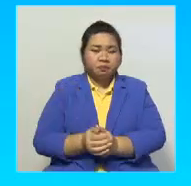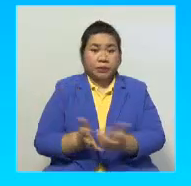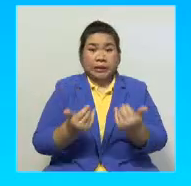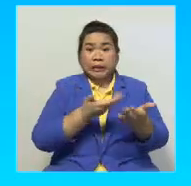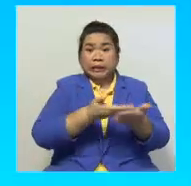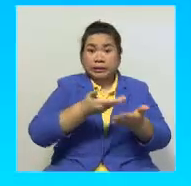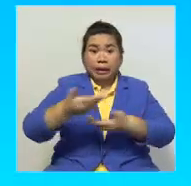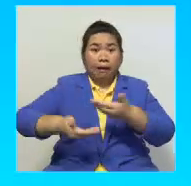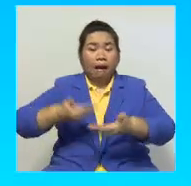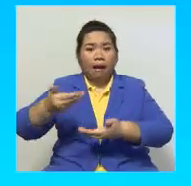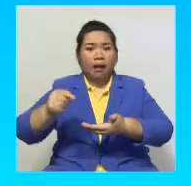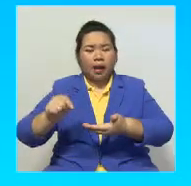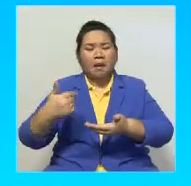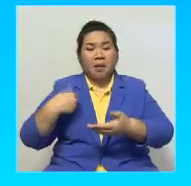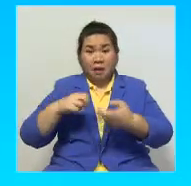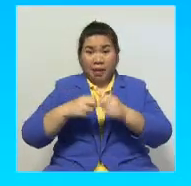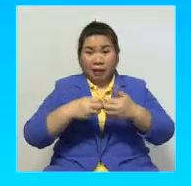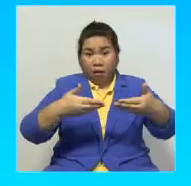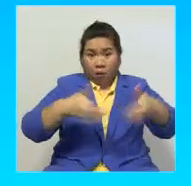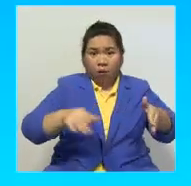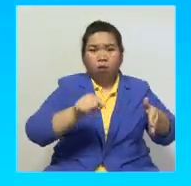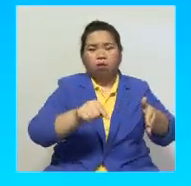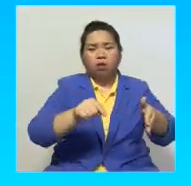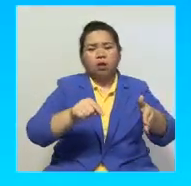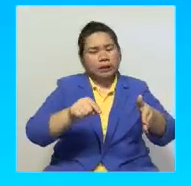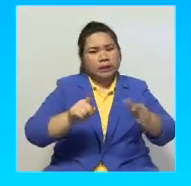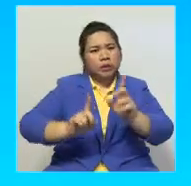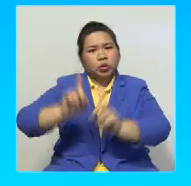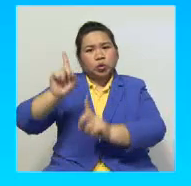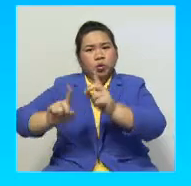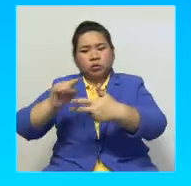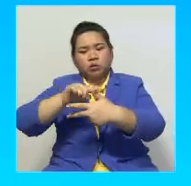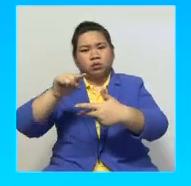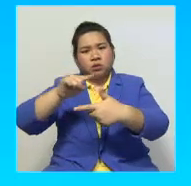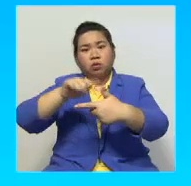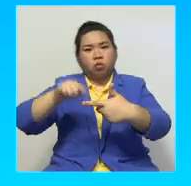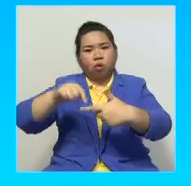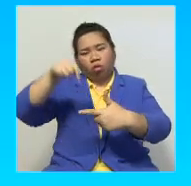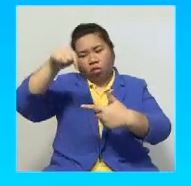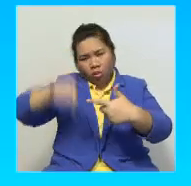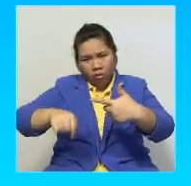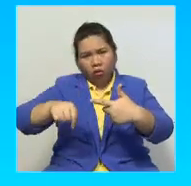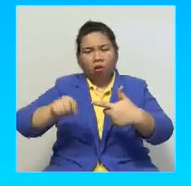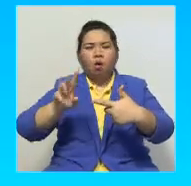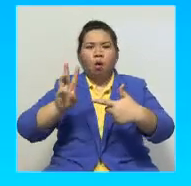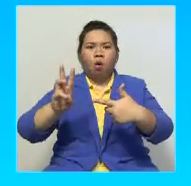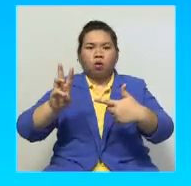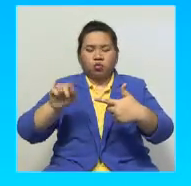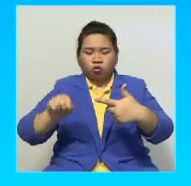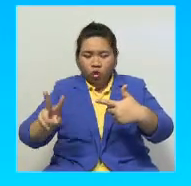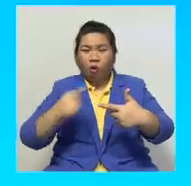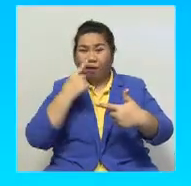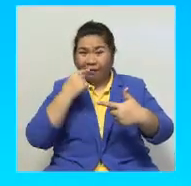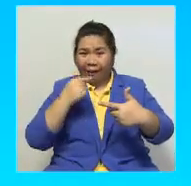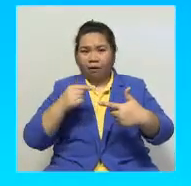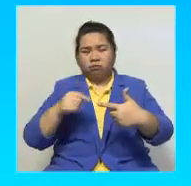การซื้อขายหุ้นหลังจากที่เกิดเหตุเขื่อนแตกก็พบว่าหุ้นทั้ง2ตัวนั้นดิ่งลงถึงร้อยละ 6.2 และร้อยละ